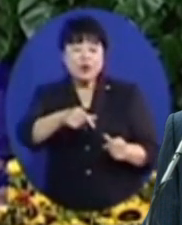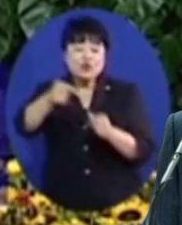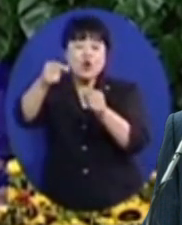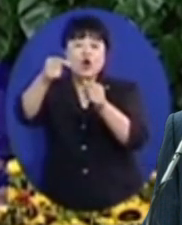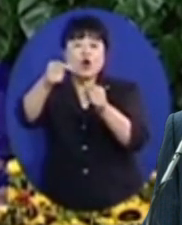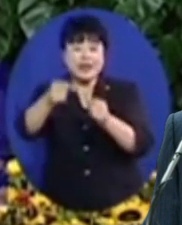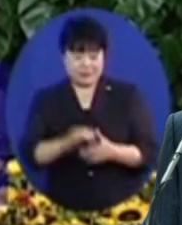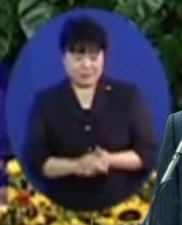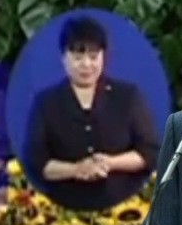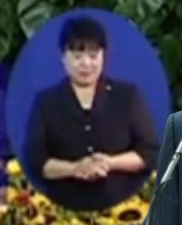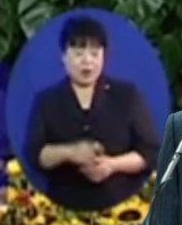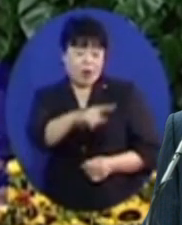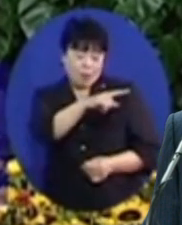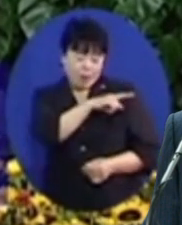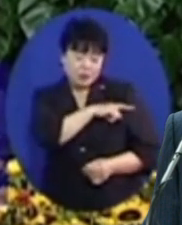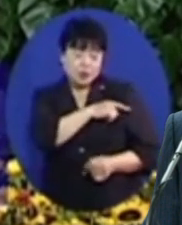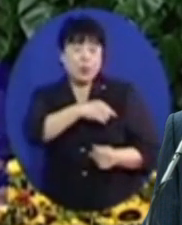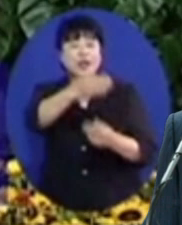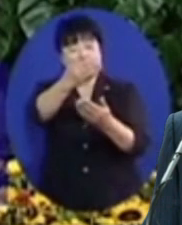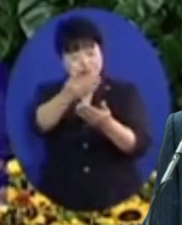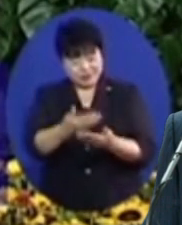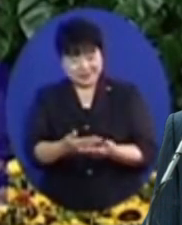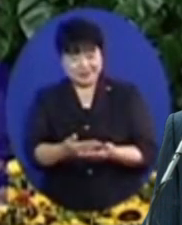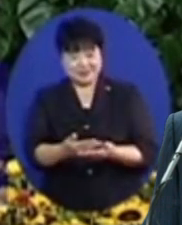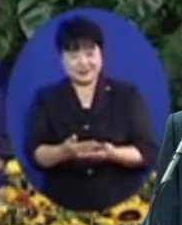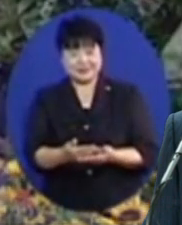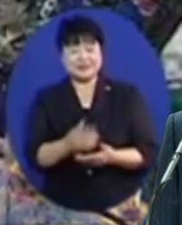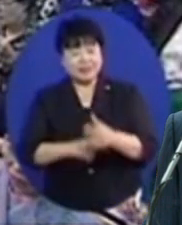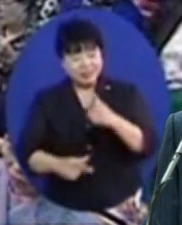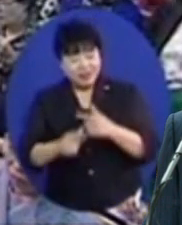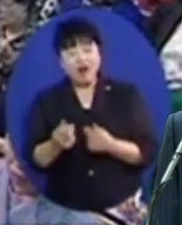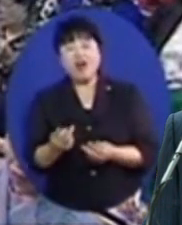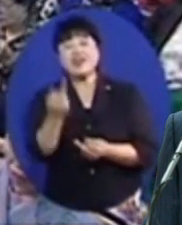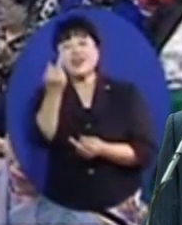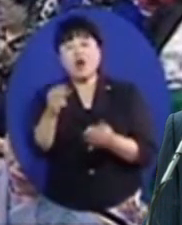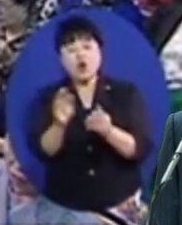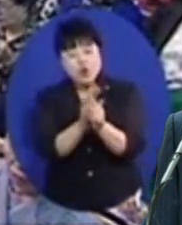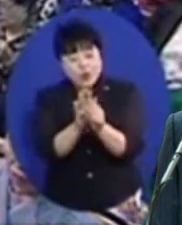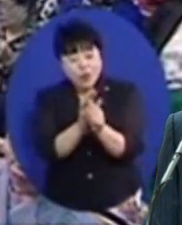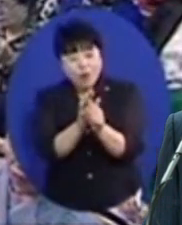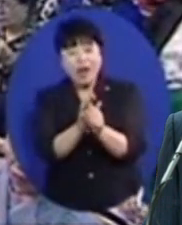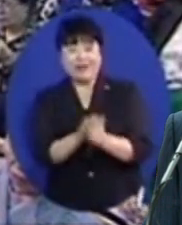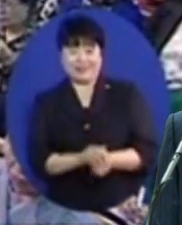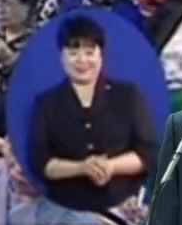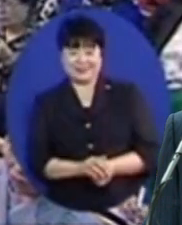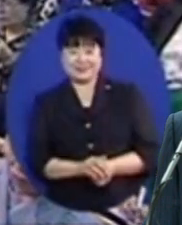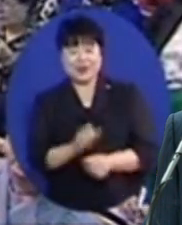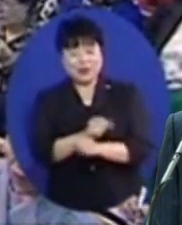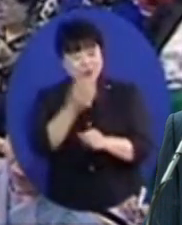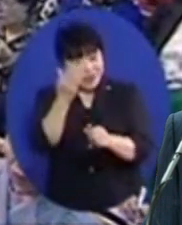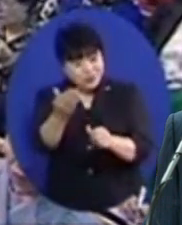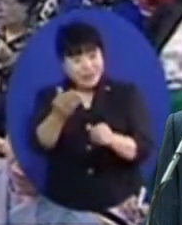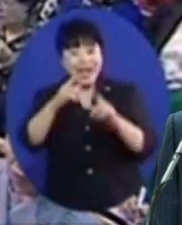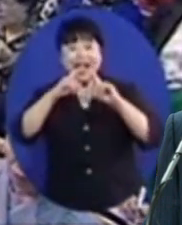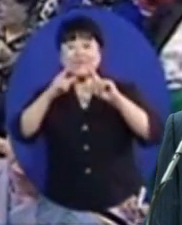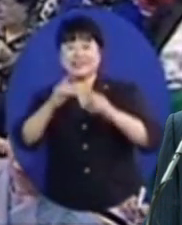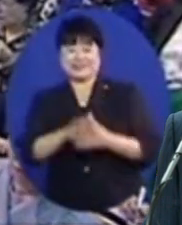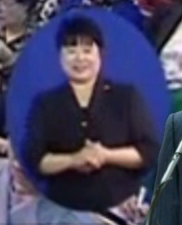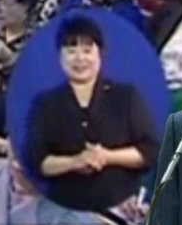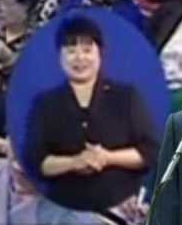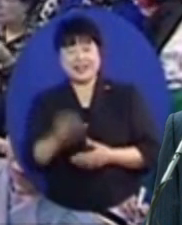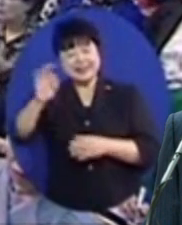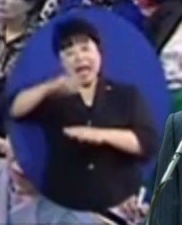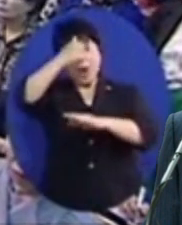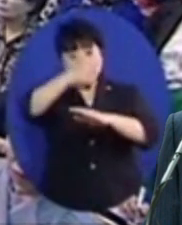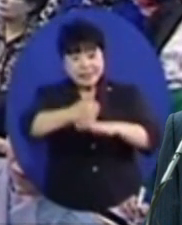나를 당신들보다 먼저 보내셨나이다. 오히려 형들을 위로하고 용서의 말을 했는 것입니다.